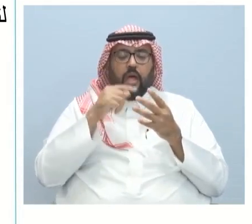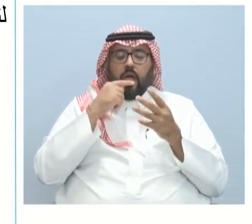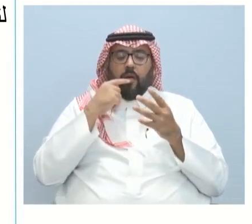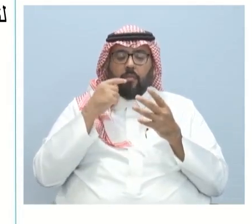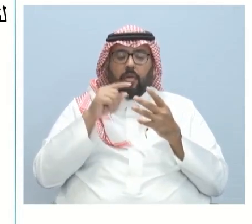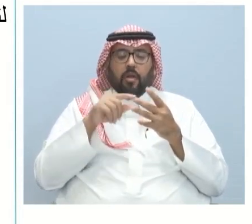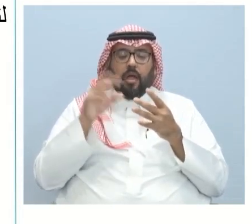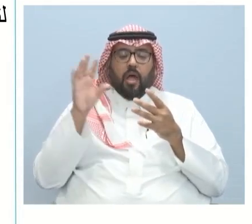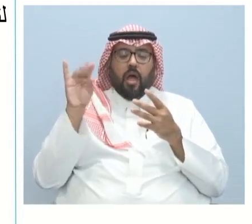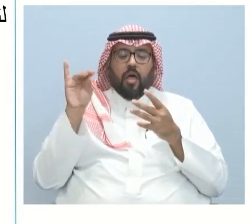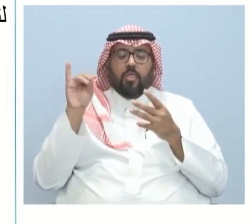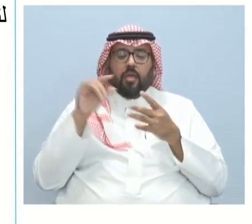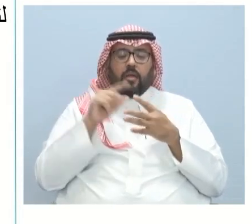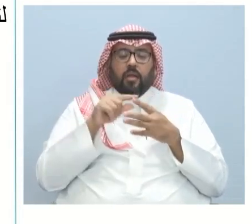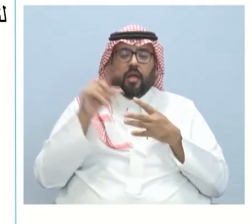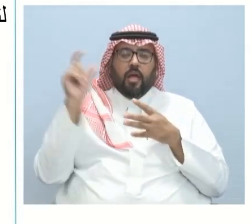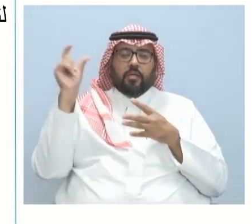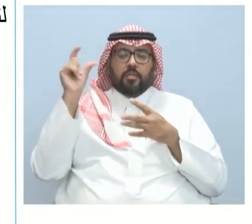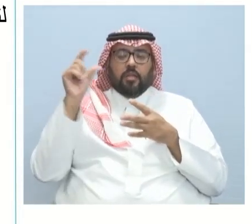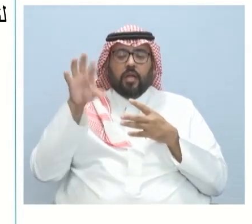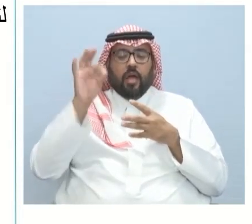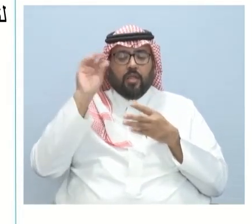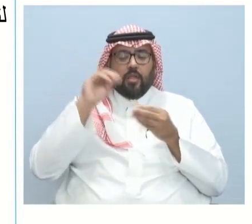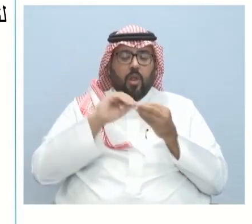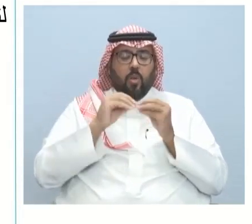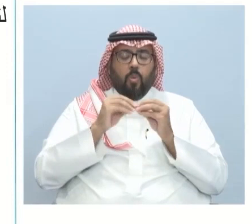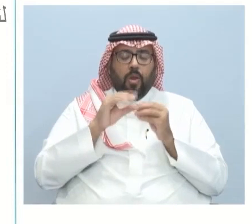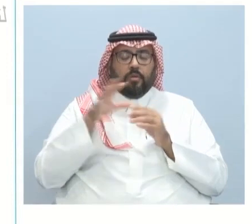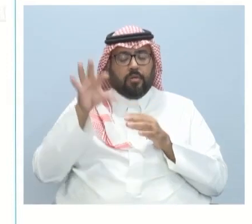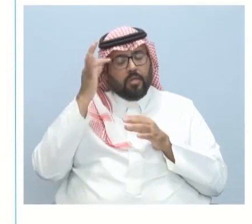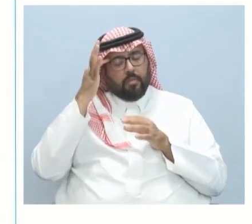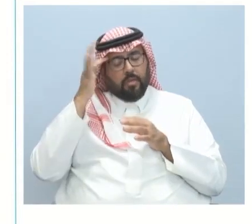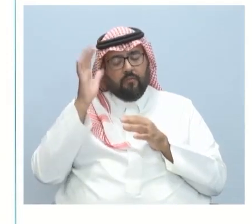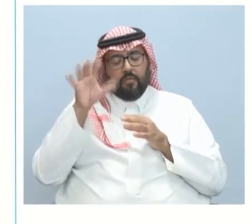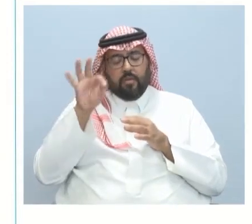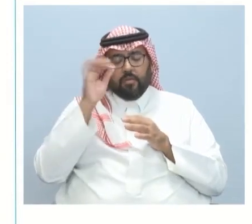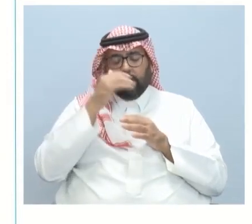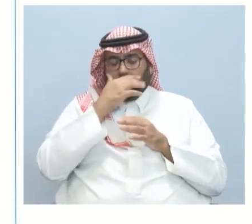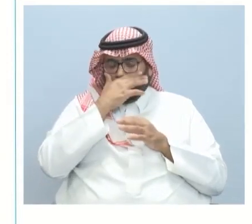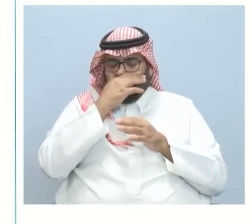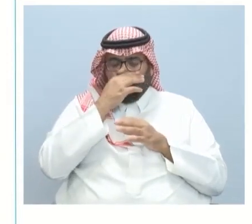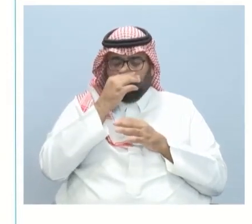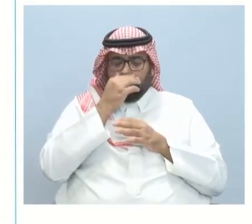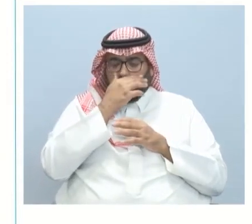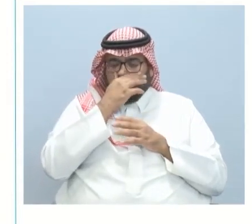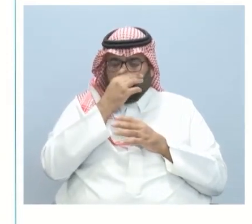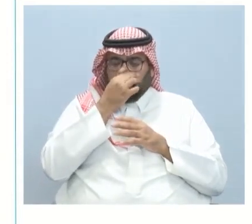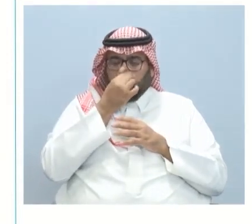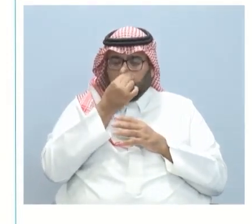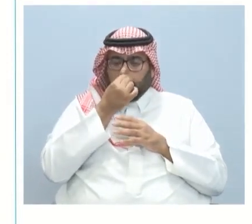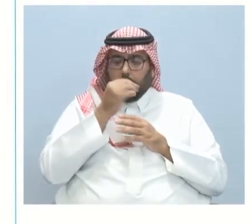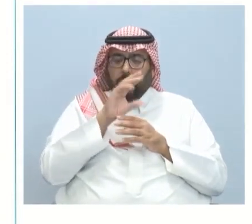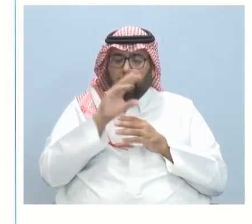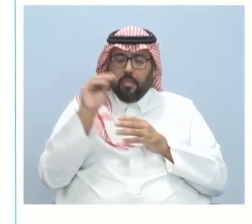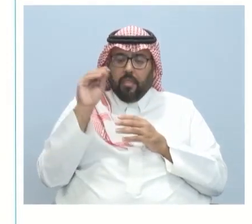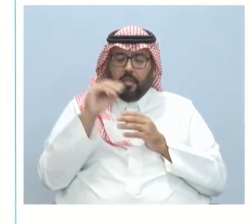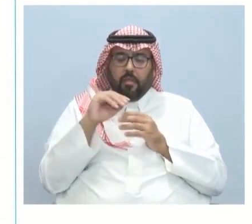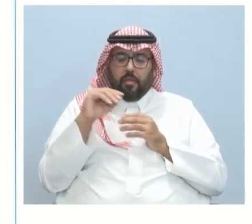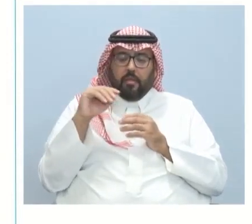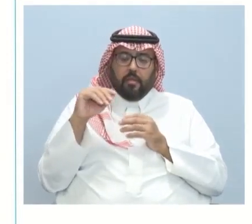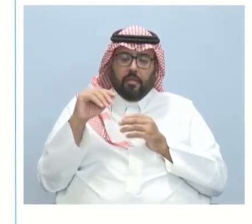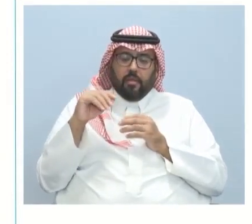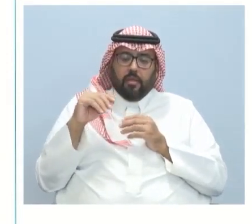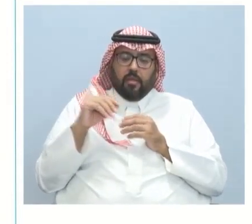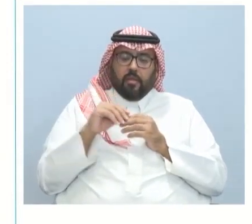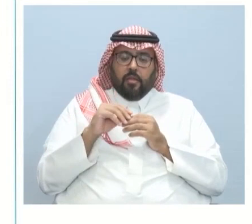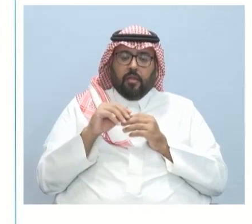واخضر وازرق بامكانك اختيار احد هذه الالوان على سبيل المثال اذا